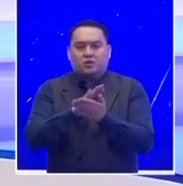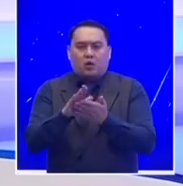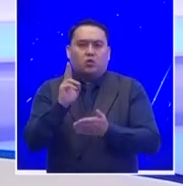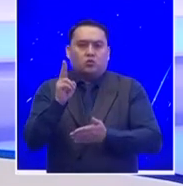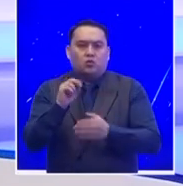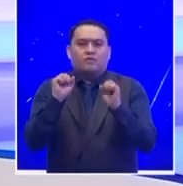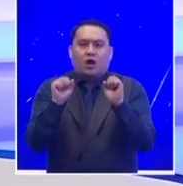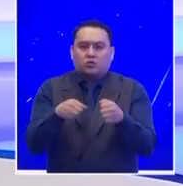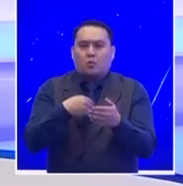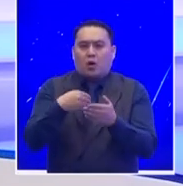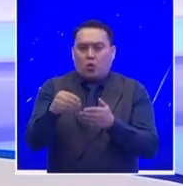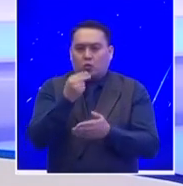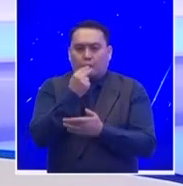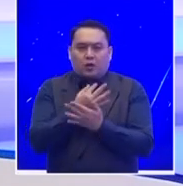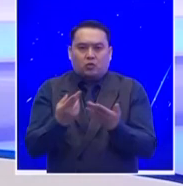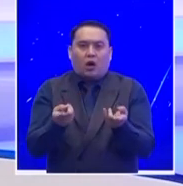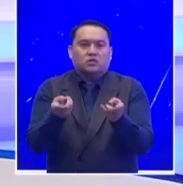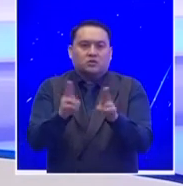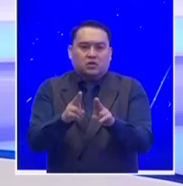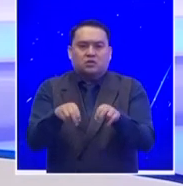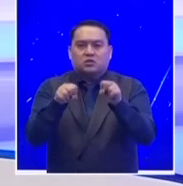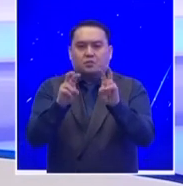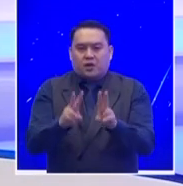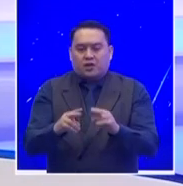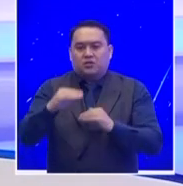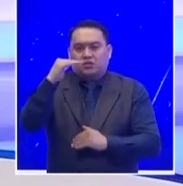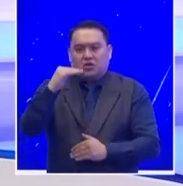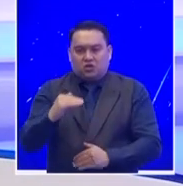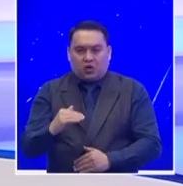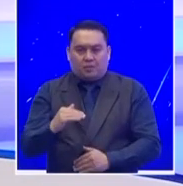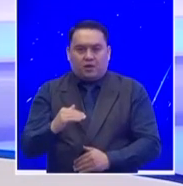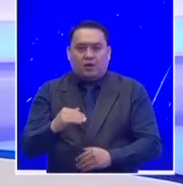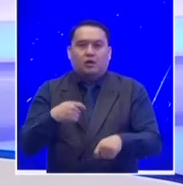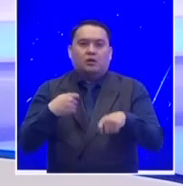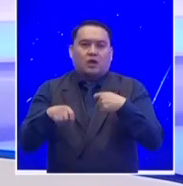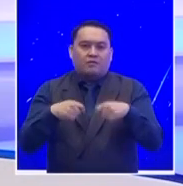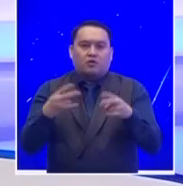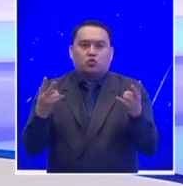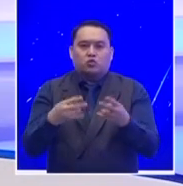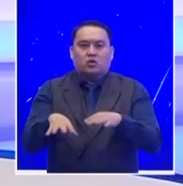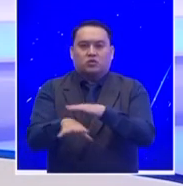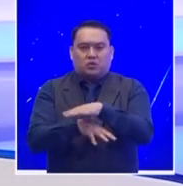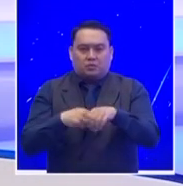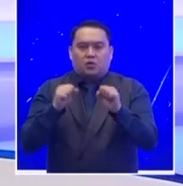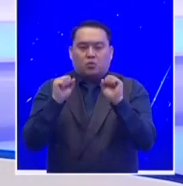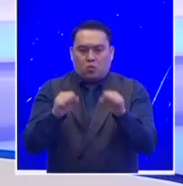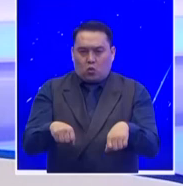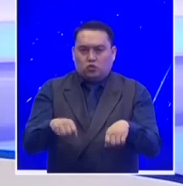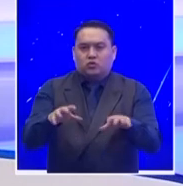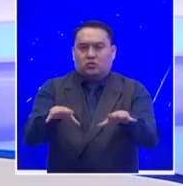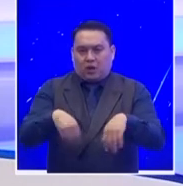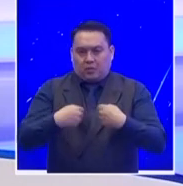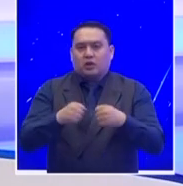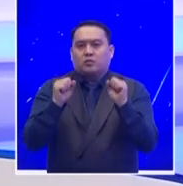кто имеет возможность, покупают продукты и оставляют их на специальном стеллаже. Позже товар забирают нуждающиеся. С начала этого года только в